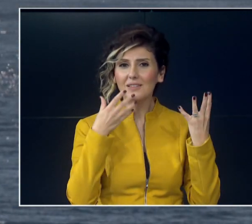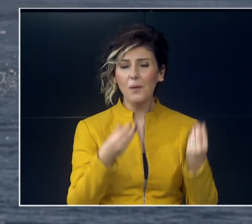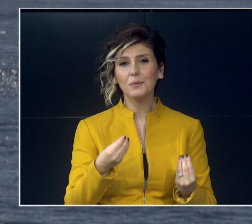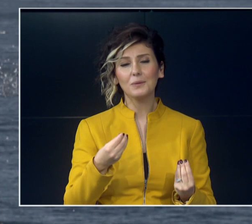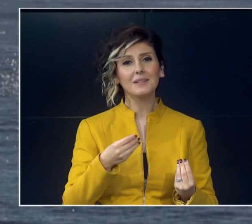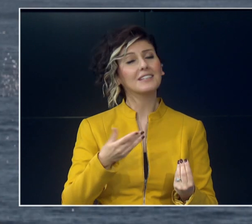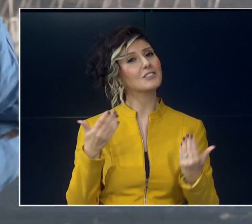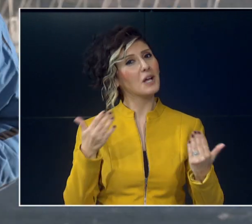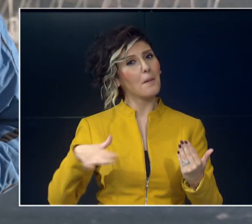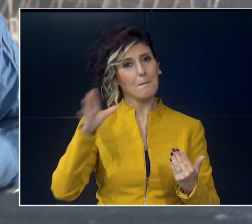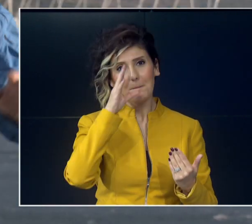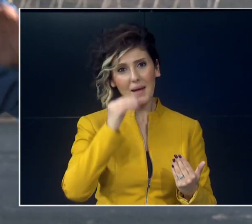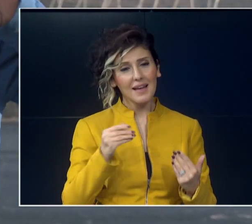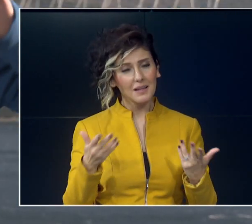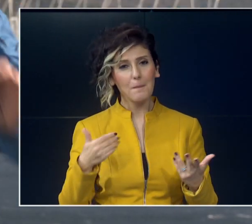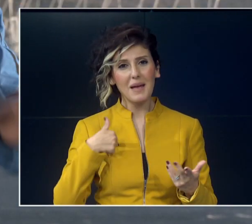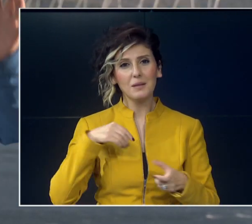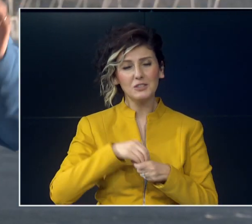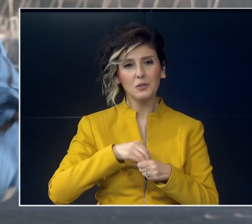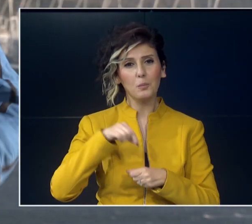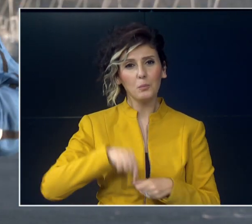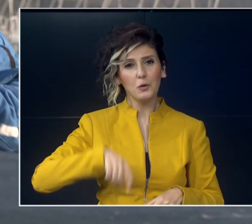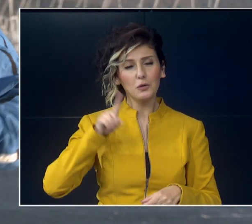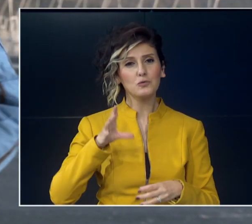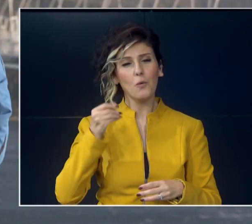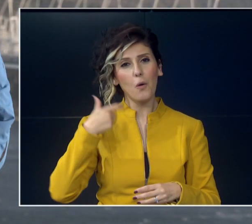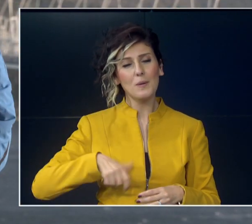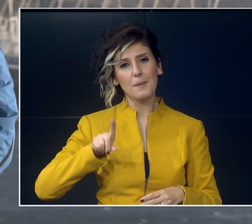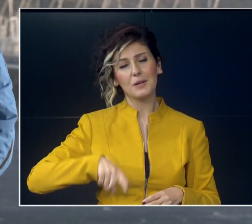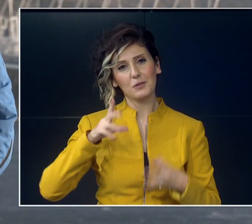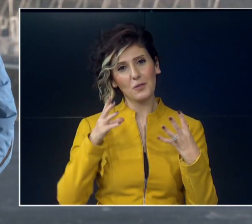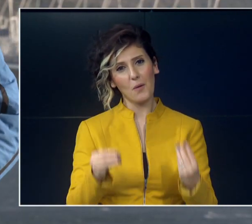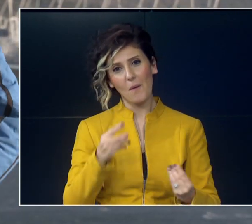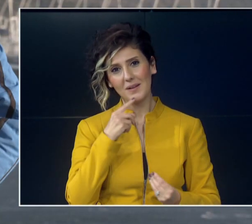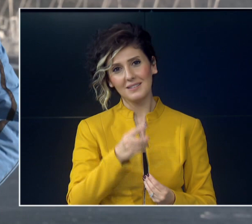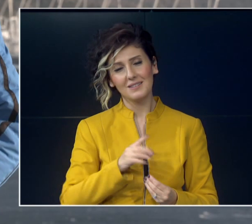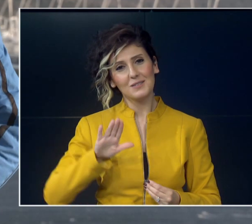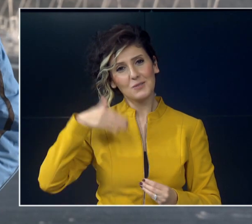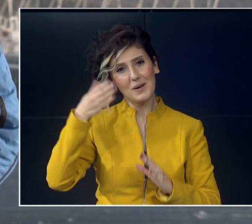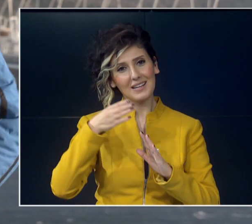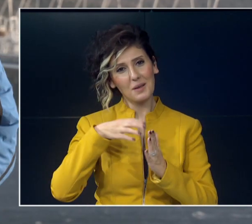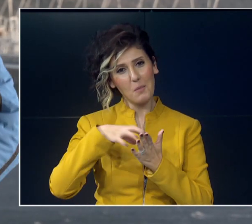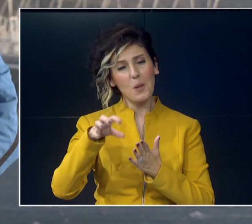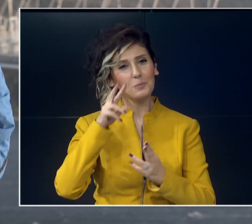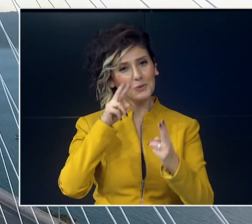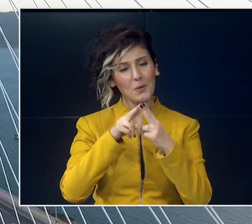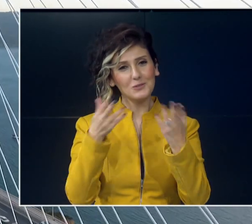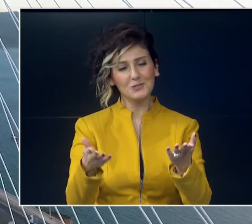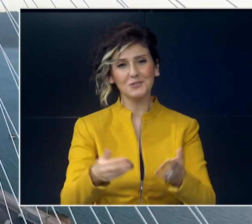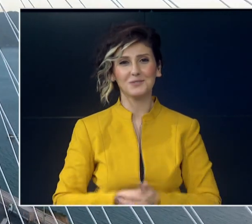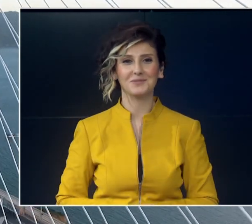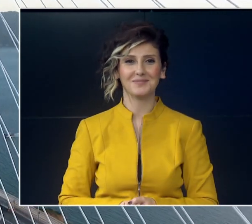Umarım beğeniriz ama benim için bugün çok özel bir gün oldu. Sonraki bölüm görüşmek üzere.